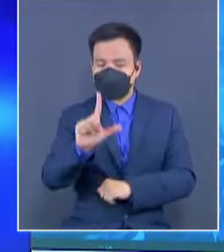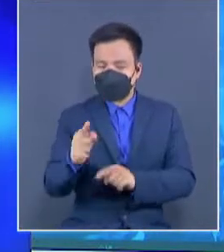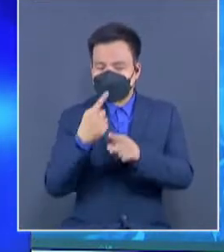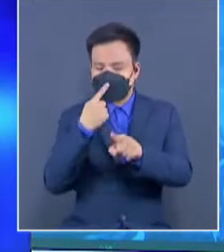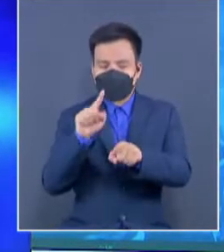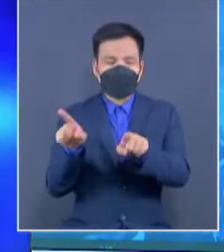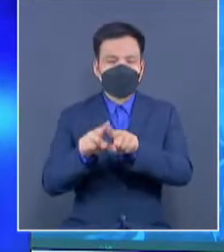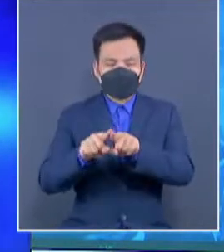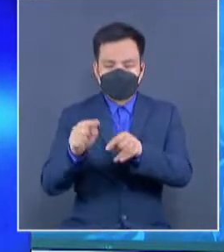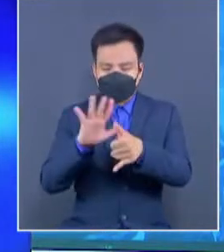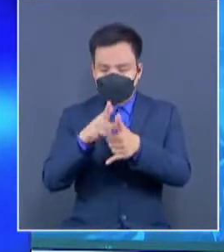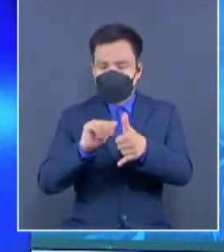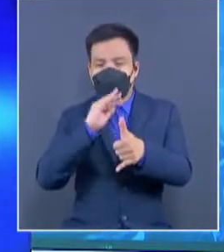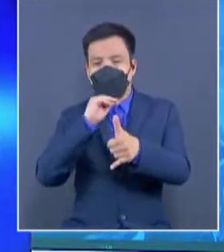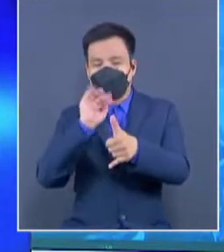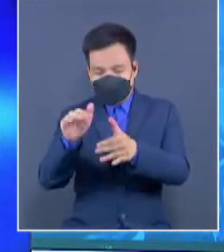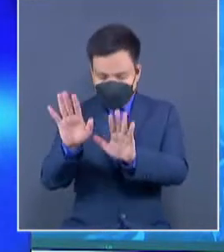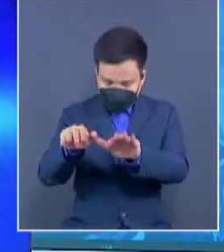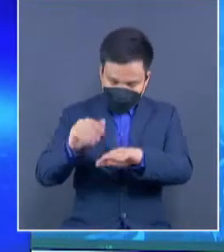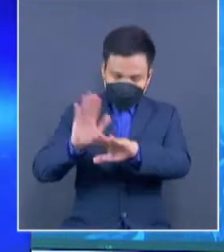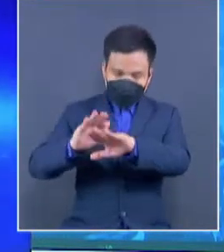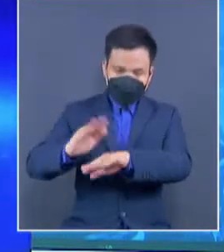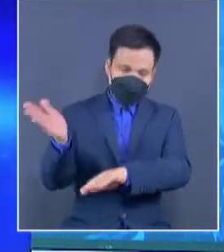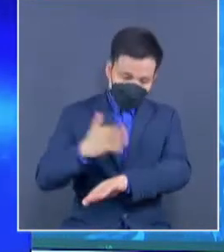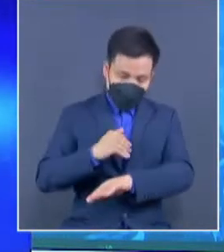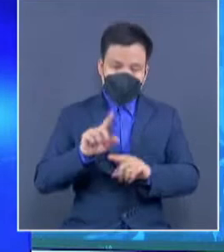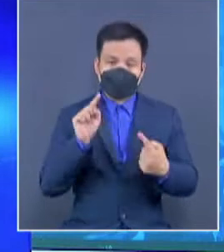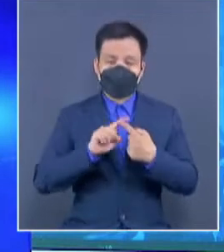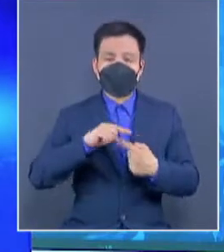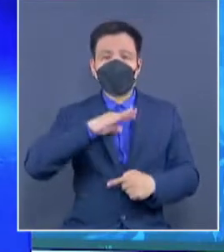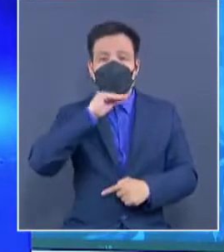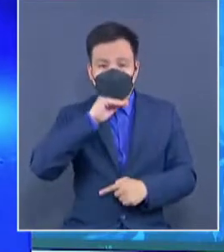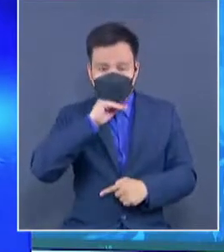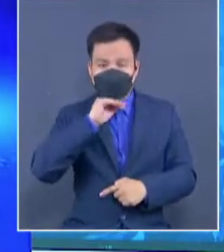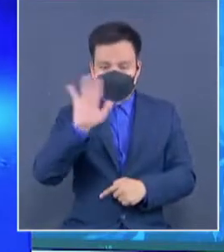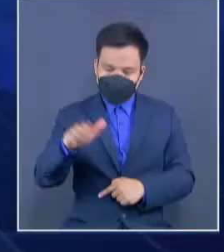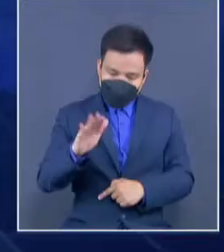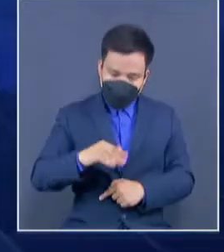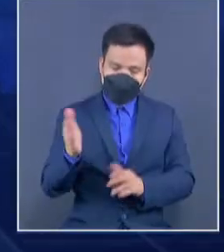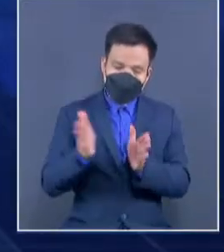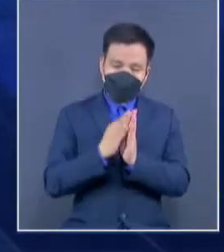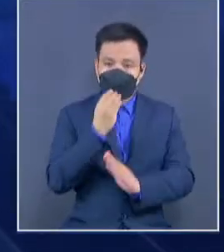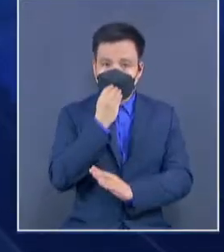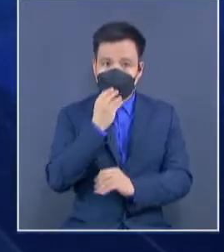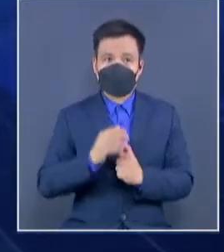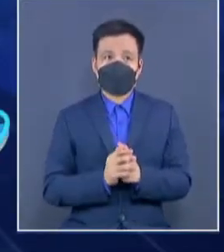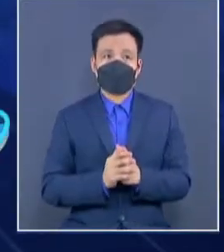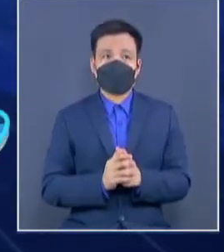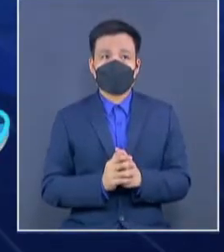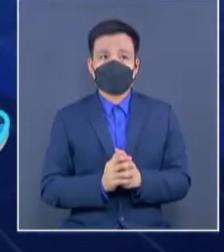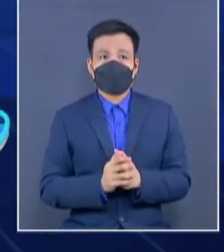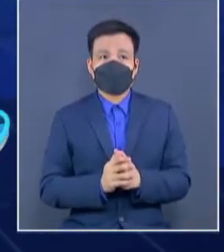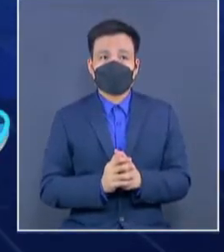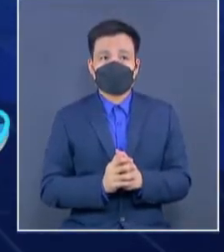แมมทีเดียวมาทานหมูกระทะด้วยกันปรากฏว่าเรื่องราวดีๆมันเกิดขึ้นครับ จะเลี้ยงหมูกระทะลุง